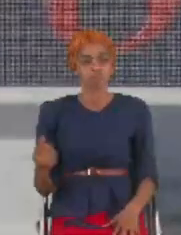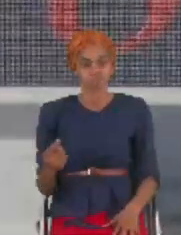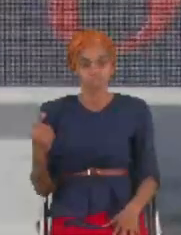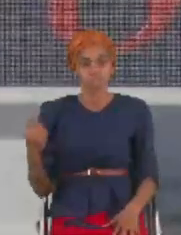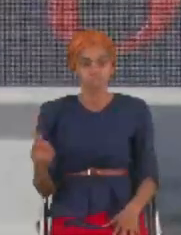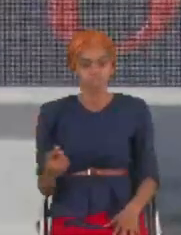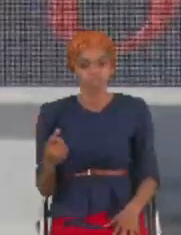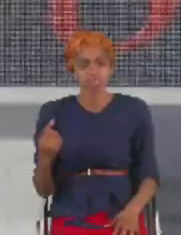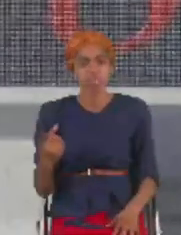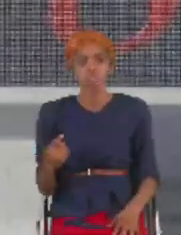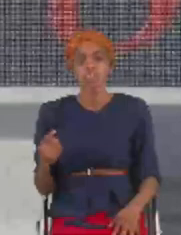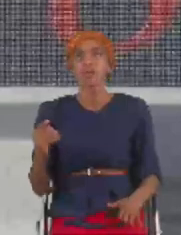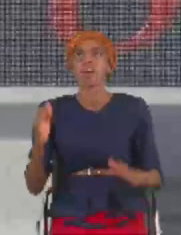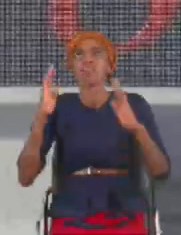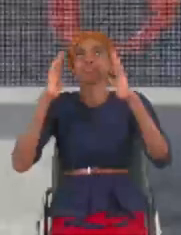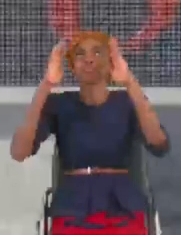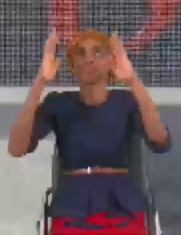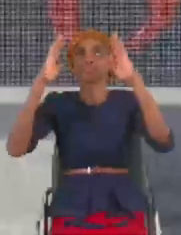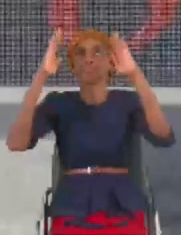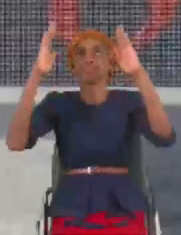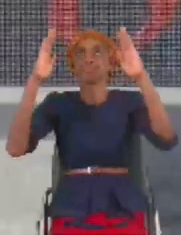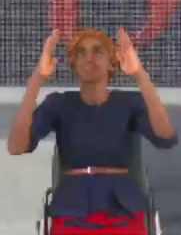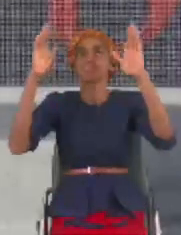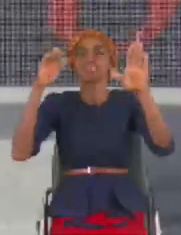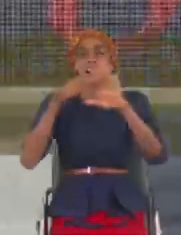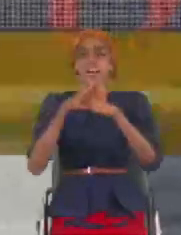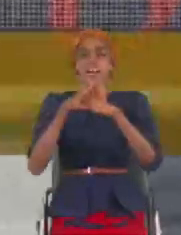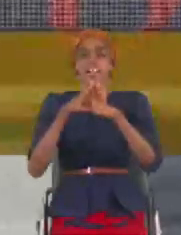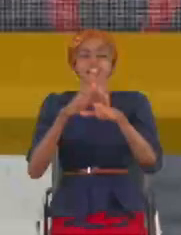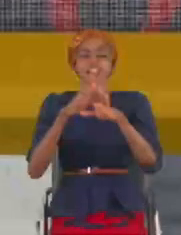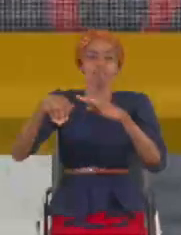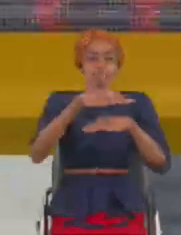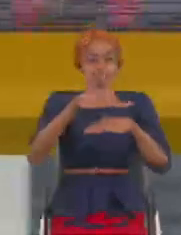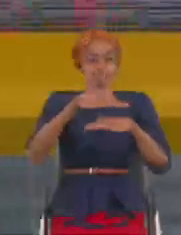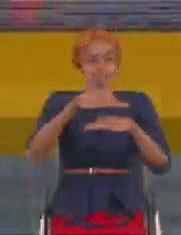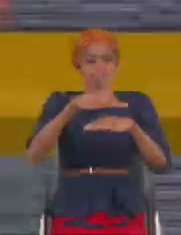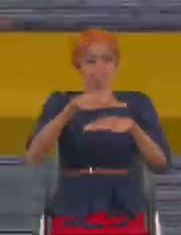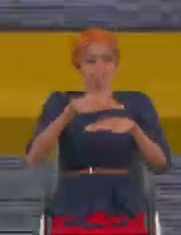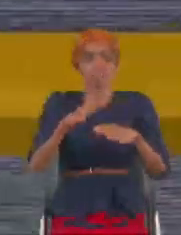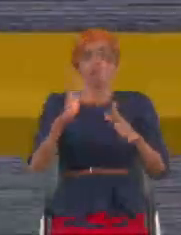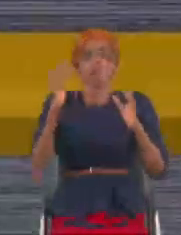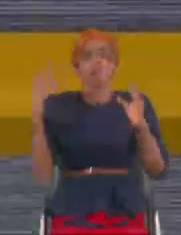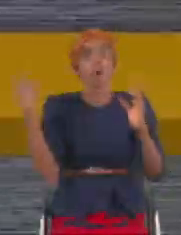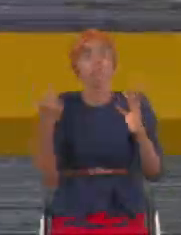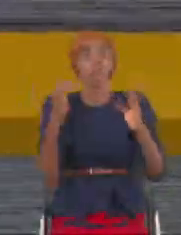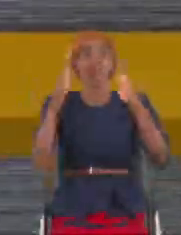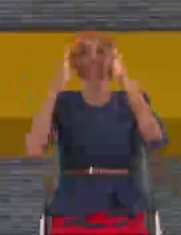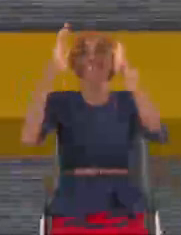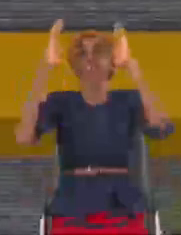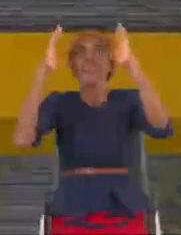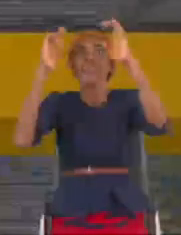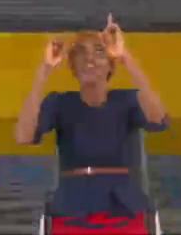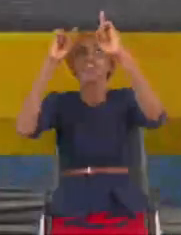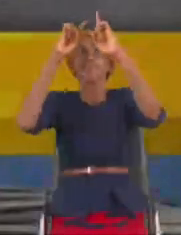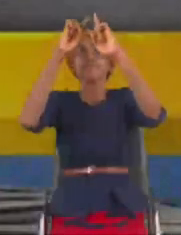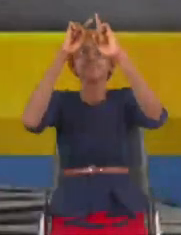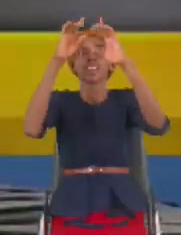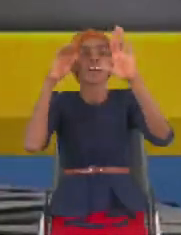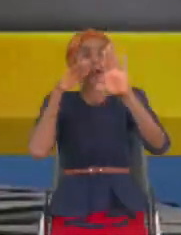visant toujours la maîtrise dans le ministère toujours visant la maîtrise